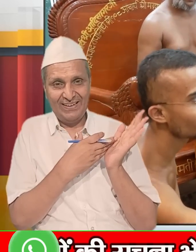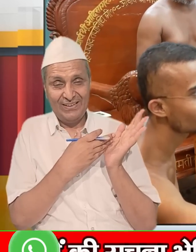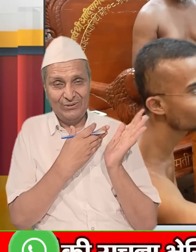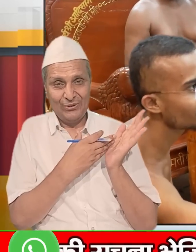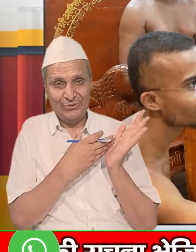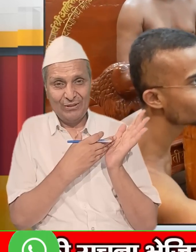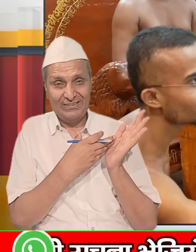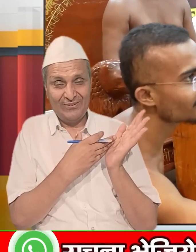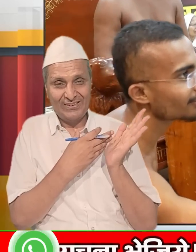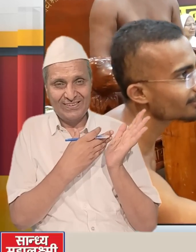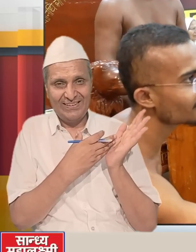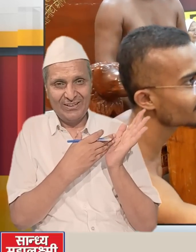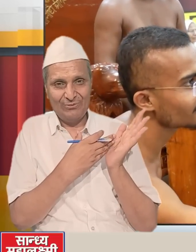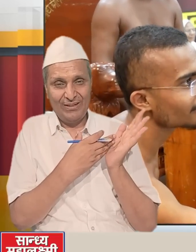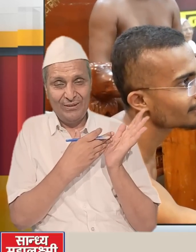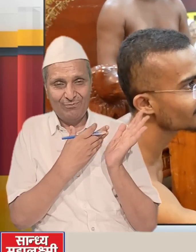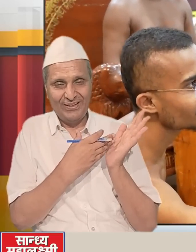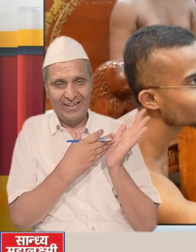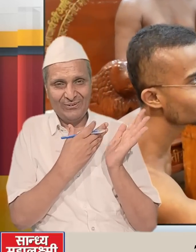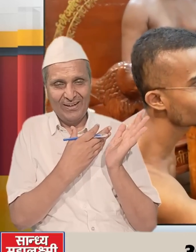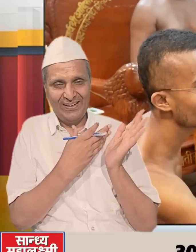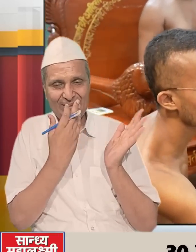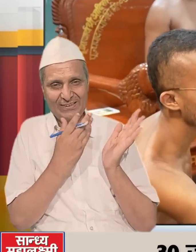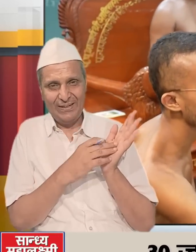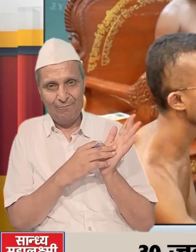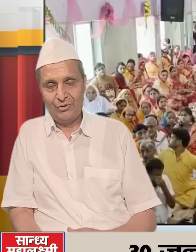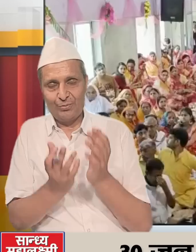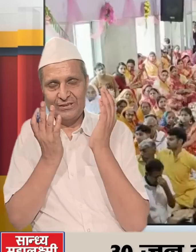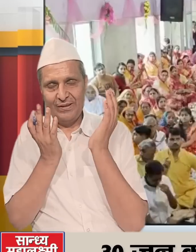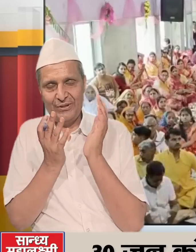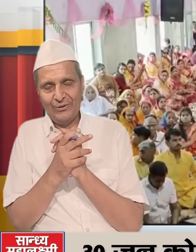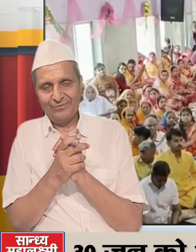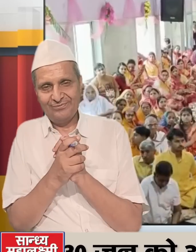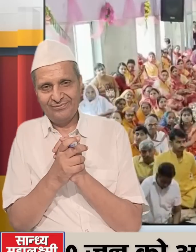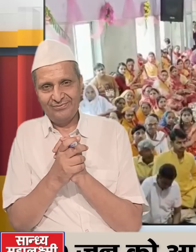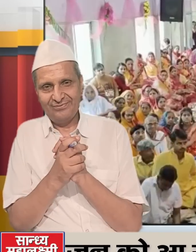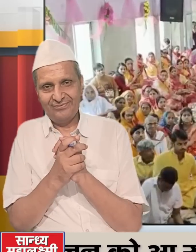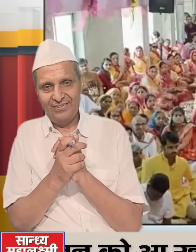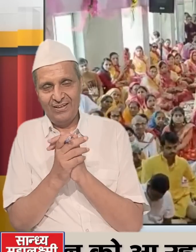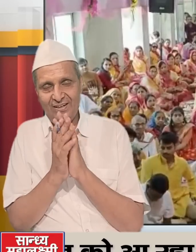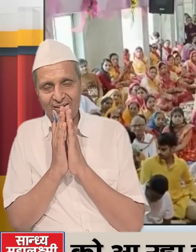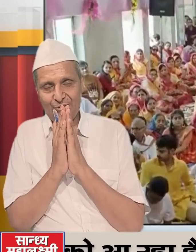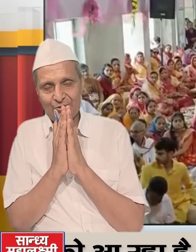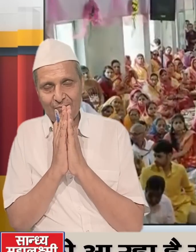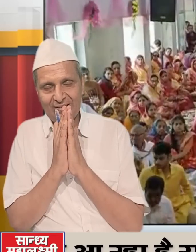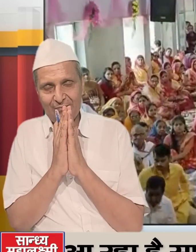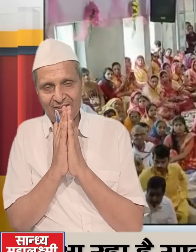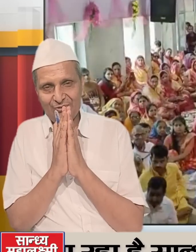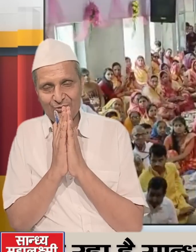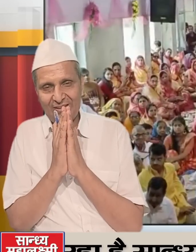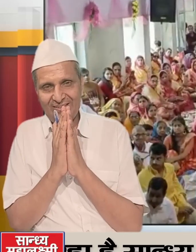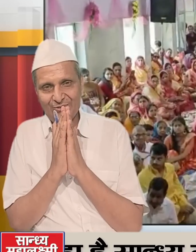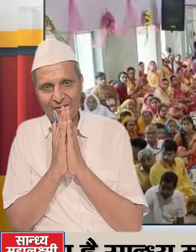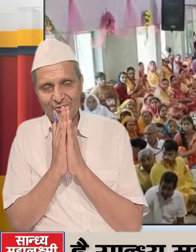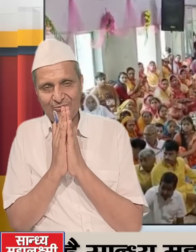देखे थे, छोटे छोटे बच्चे को संस्कारित करते हुए मुनिराज और आरिका माताएं। शुद्ध पंचमी की ओर कल दो समाधि मरण